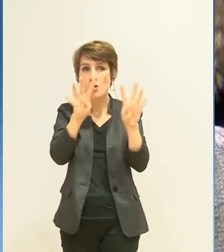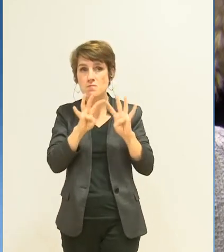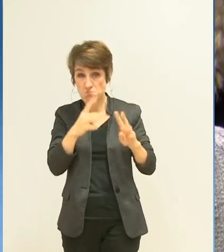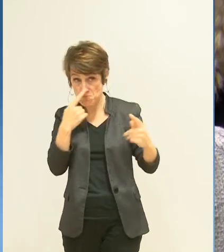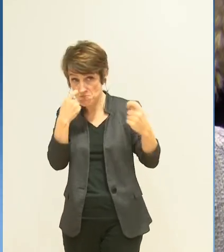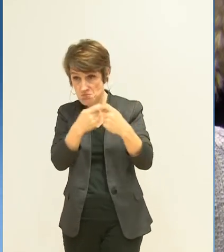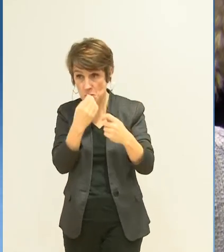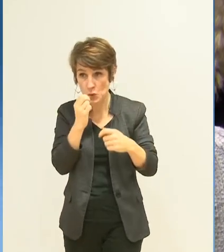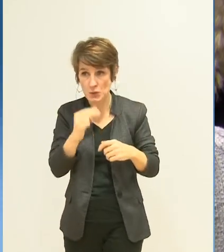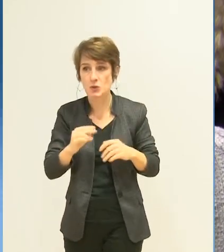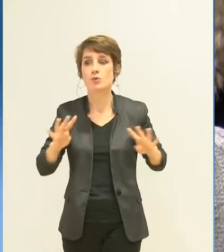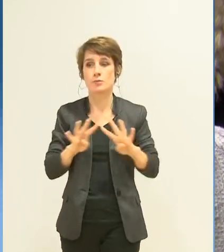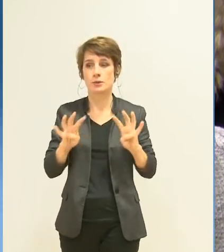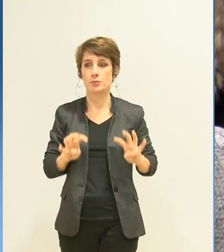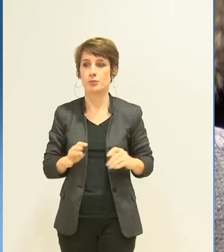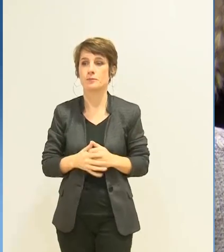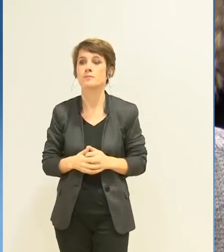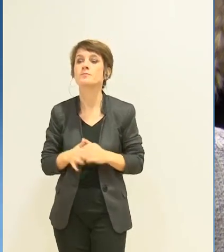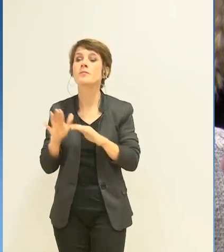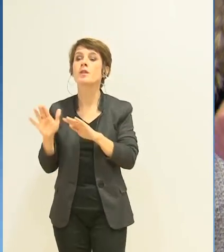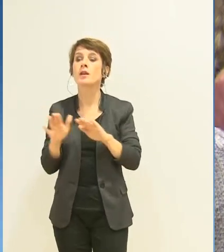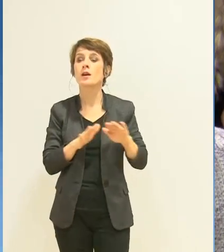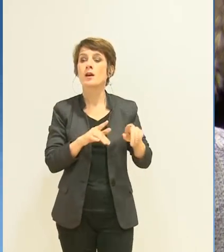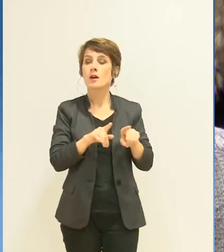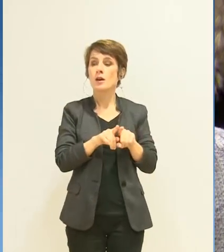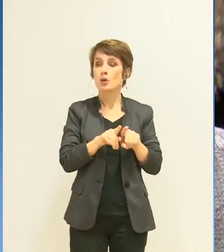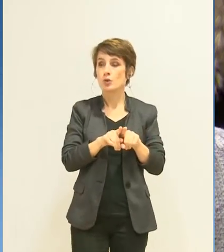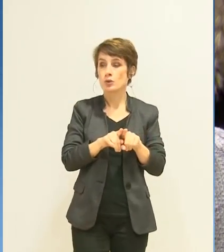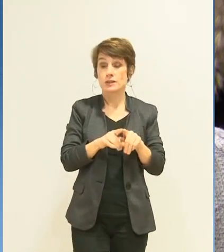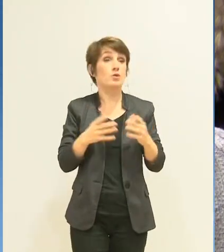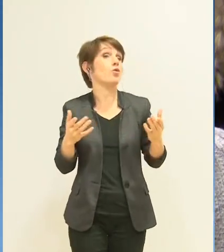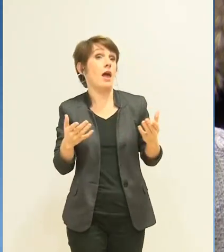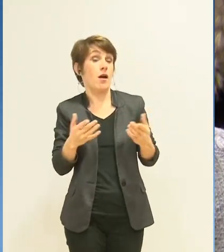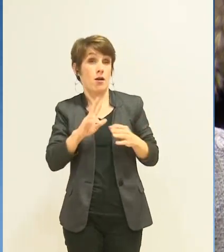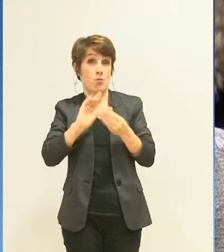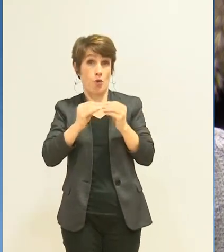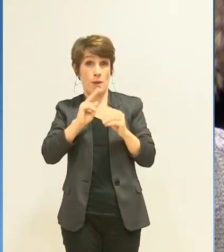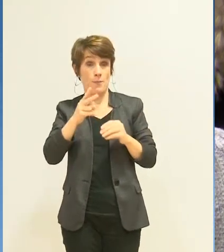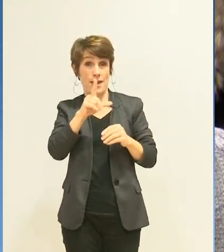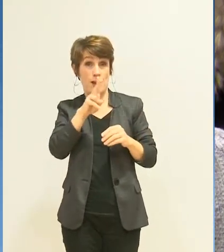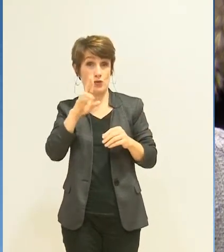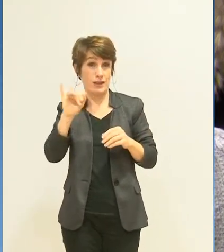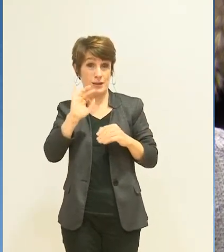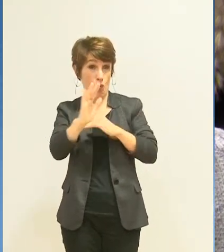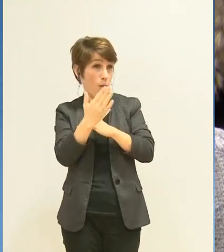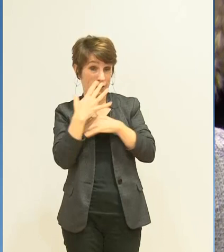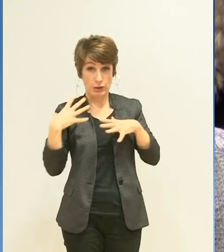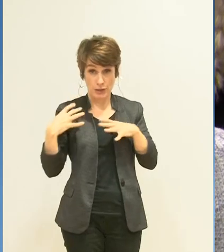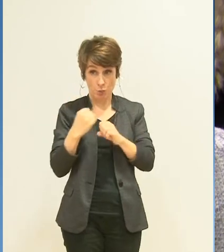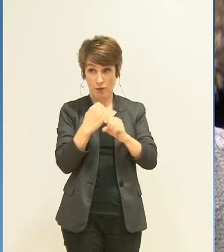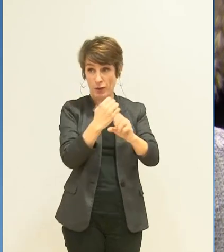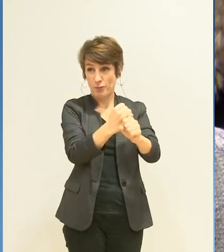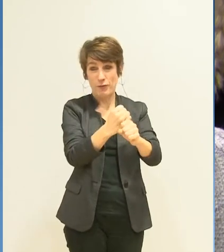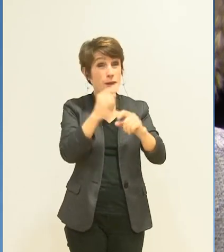ce que je voudrais malgré tout souligné donc je ne pourrais pas parler de ce qui à l'intérieur de ce pays parce que j'en ai eu que des présentations tout à fait